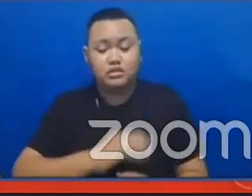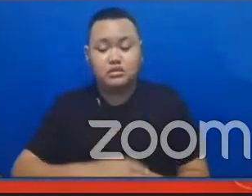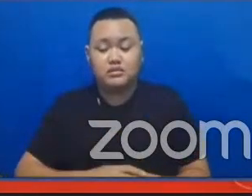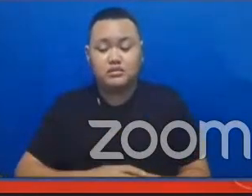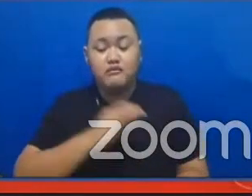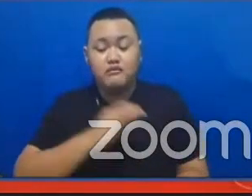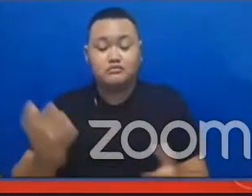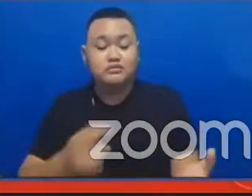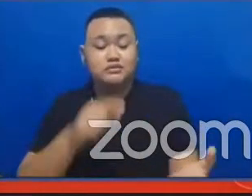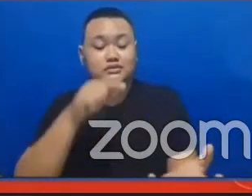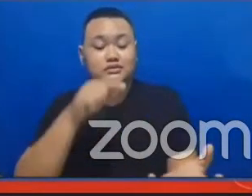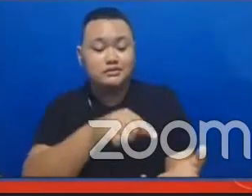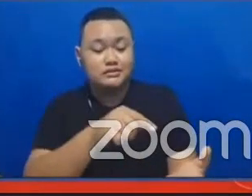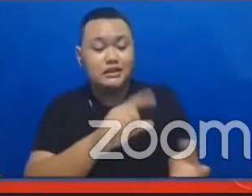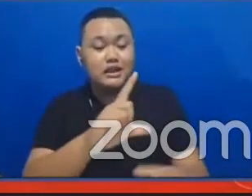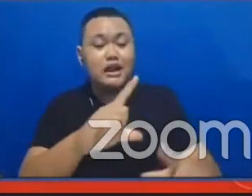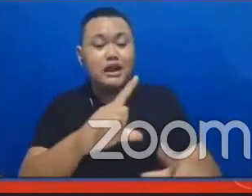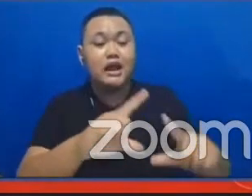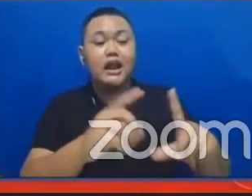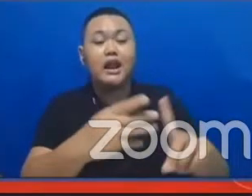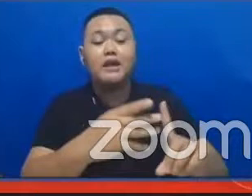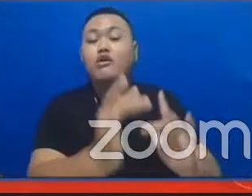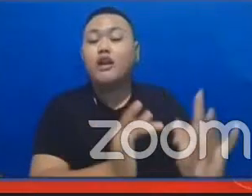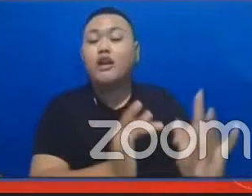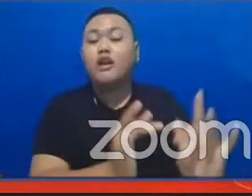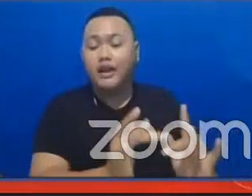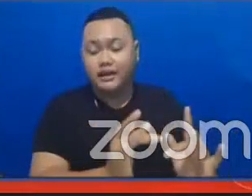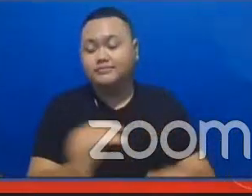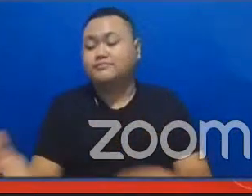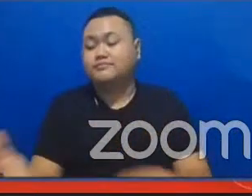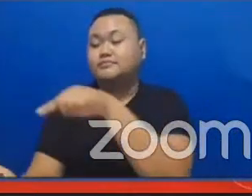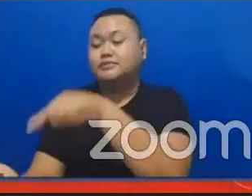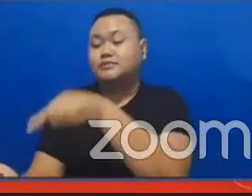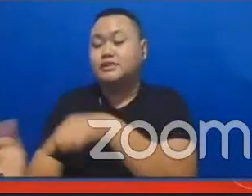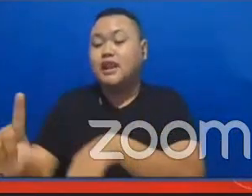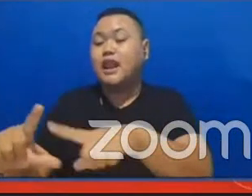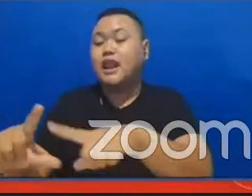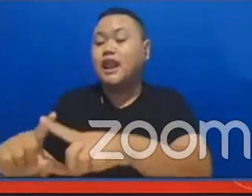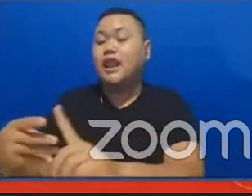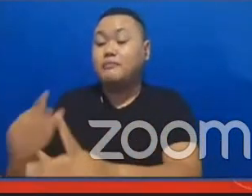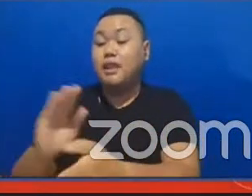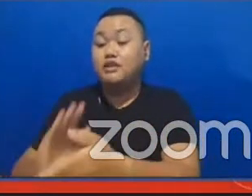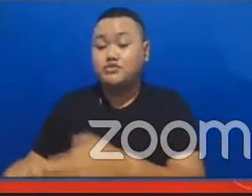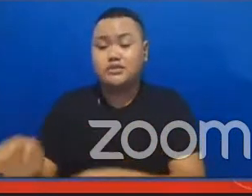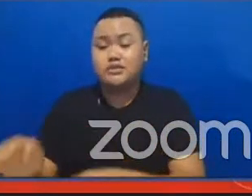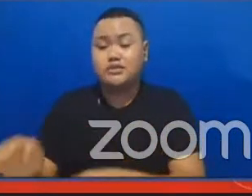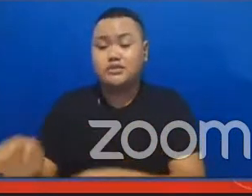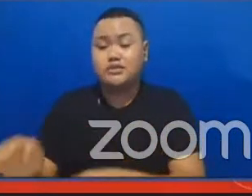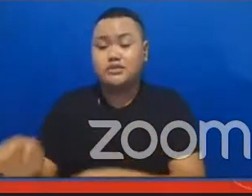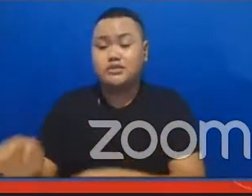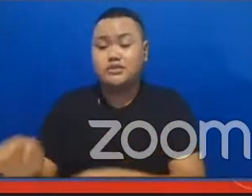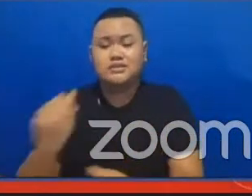fakta dari hasil penelitian tentang laboratorium maya, Bapak Ibu.